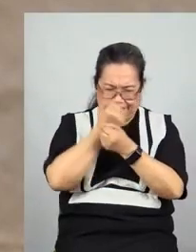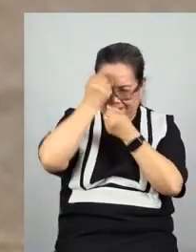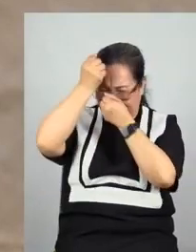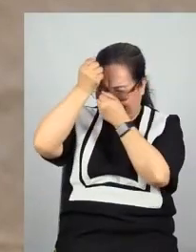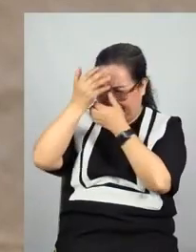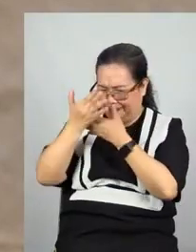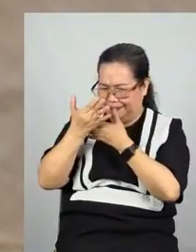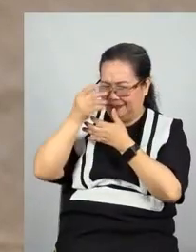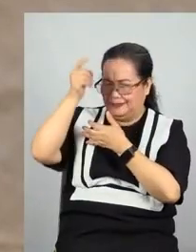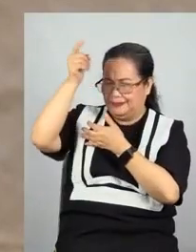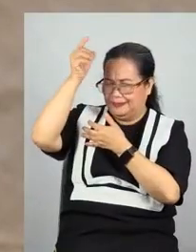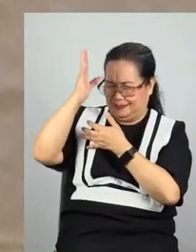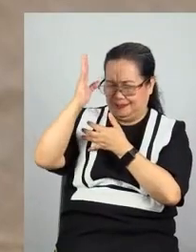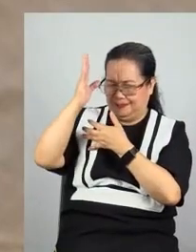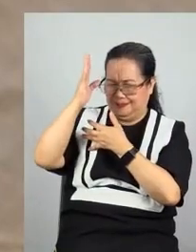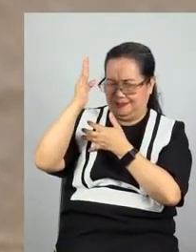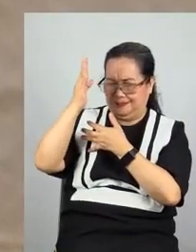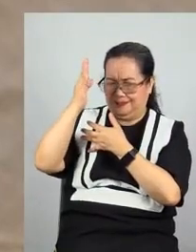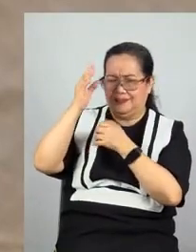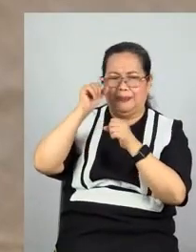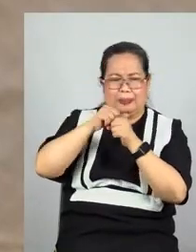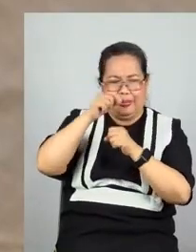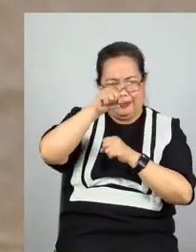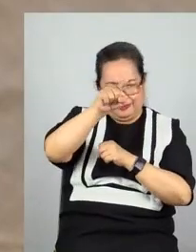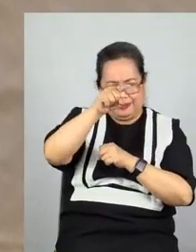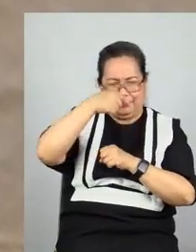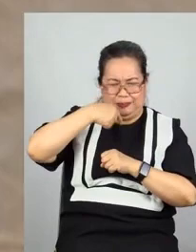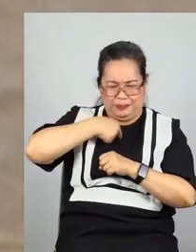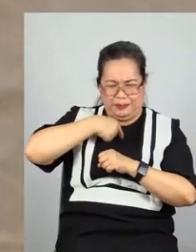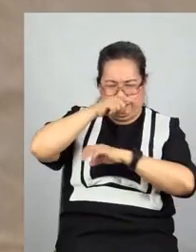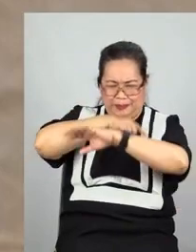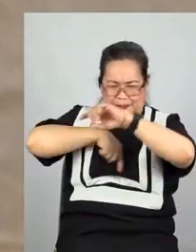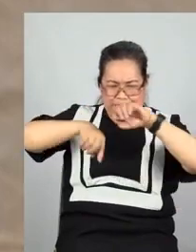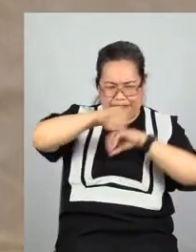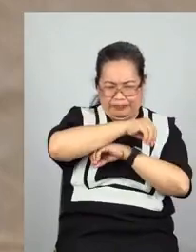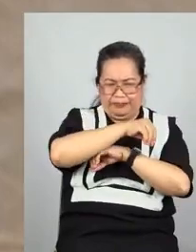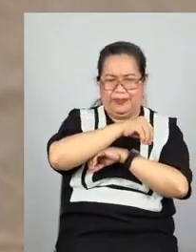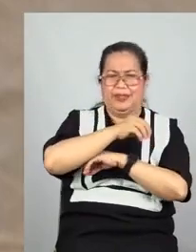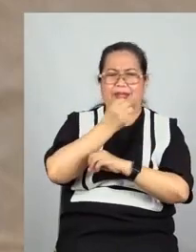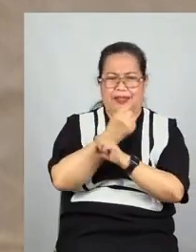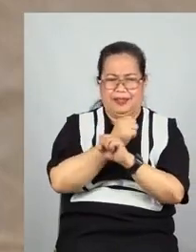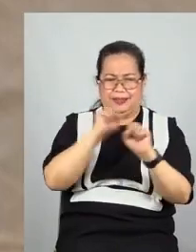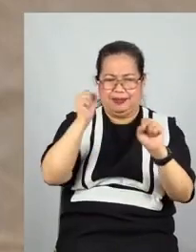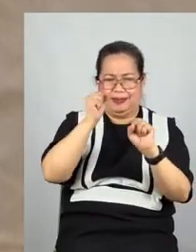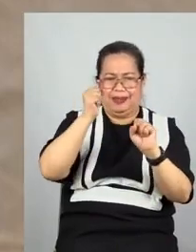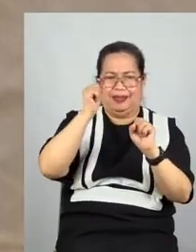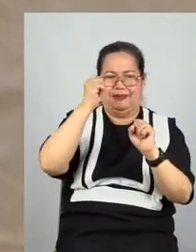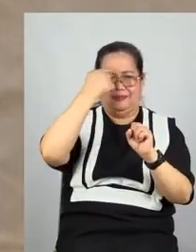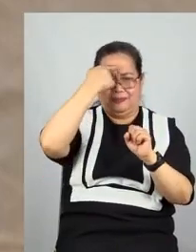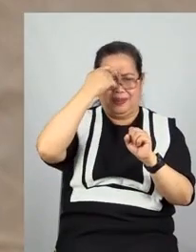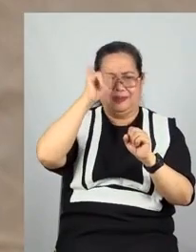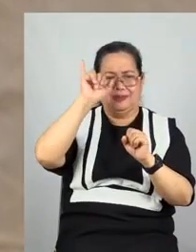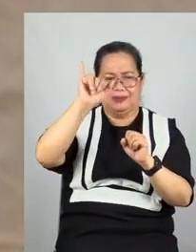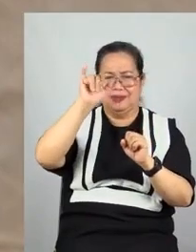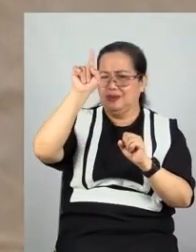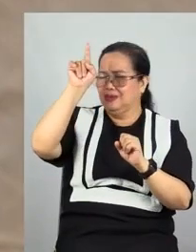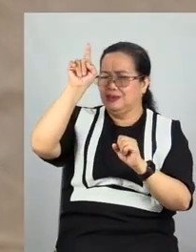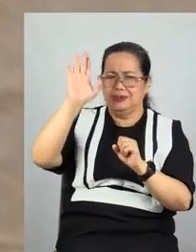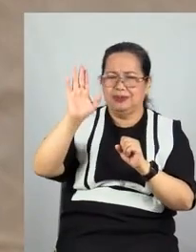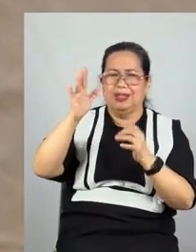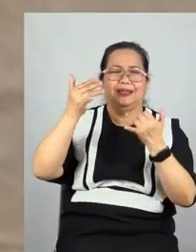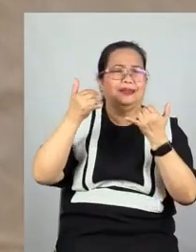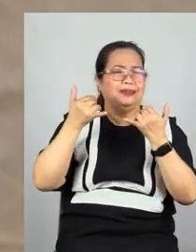sumunod sa kalooban ng Diyos para sa aming kaligtasan. At dahil dito, kayo